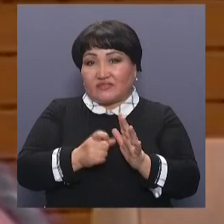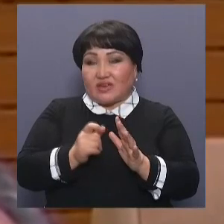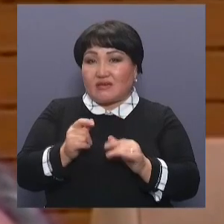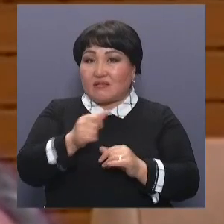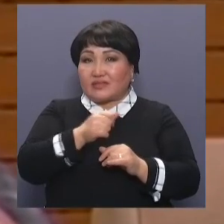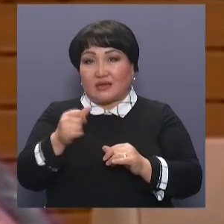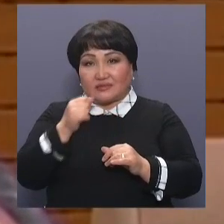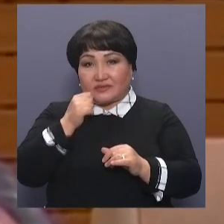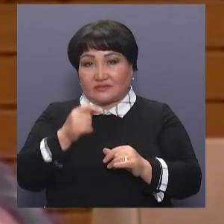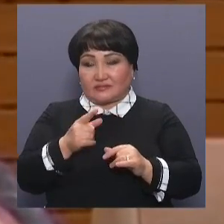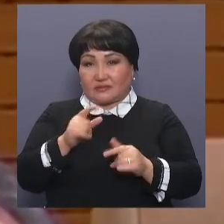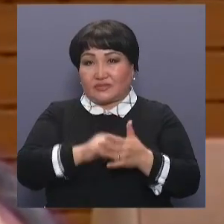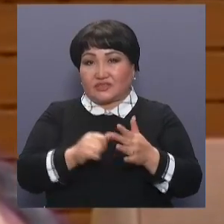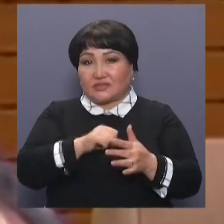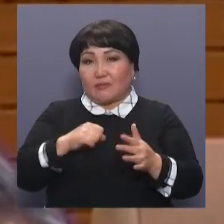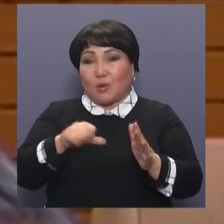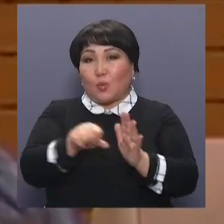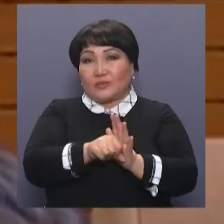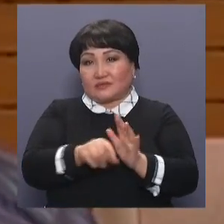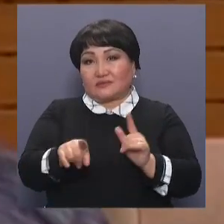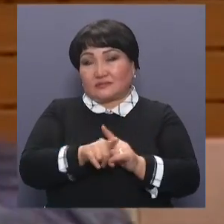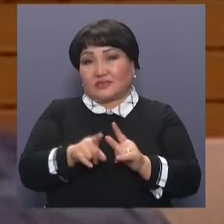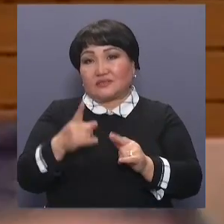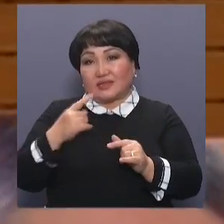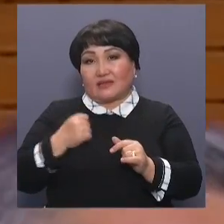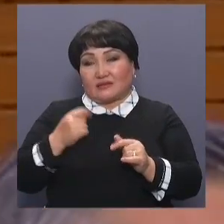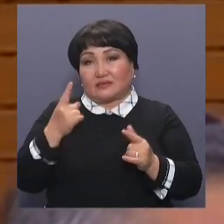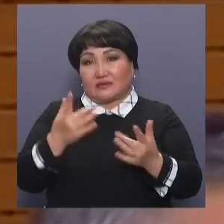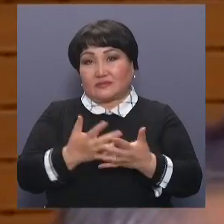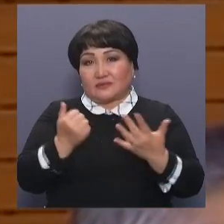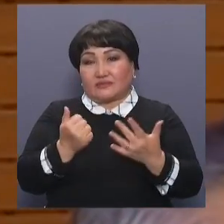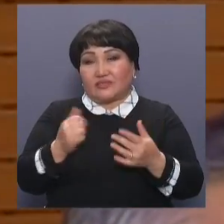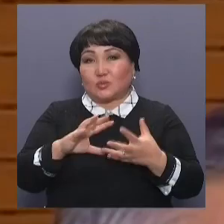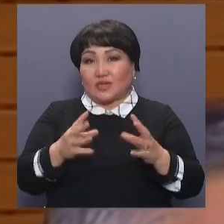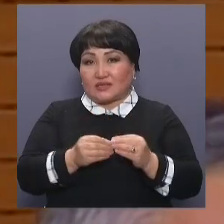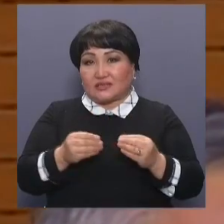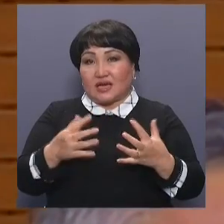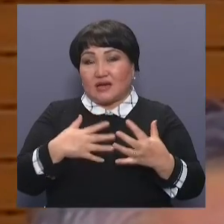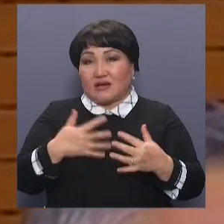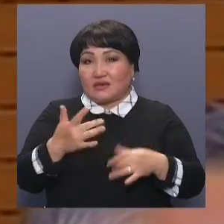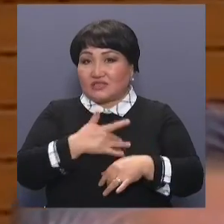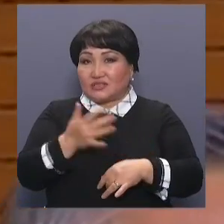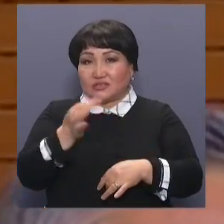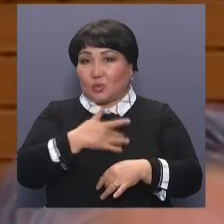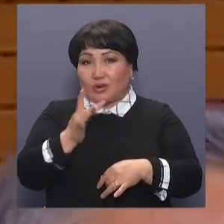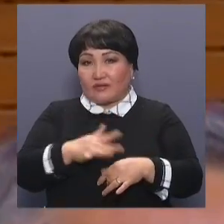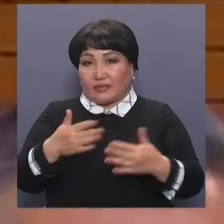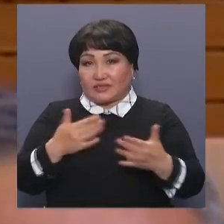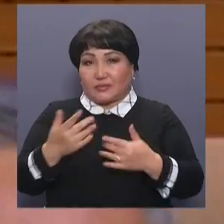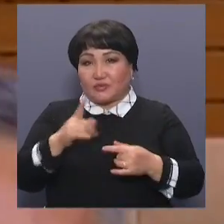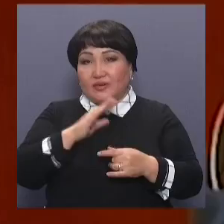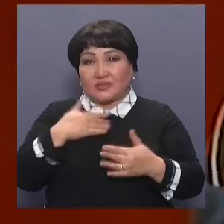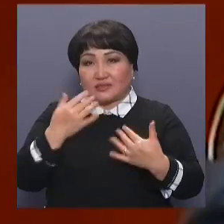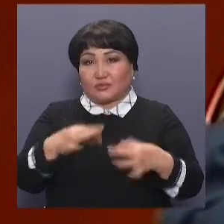самоубийств. Однако выясняется, что солдаты погибают в результате зверского обращения. Поэтому матери не хотят отпускать своих чад в